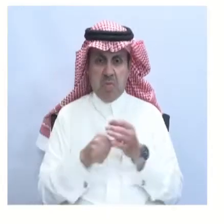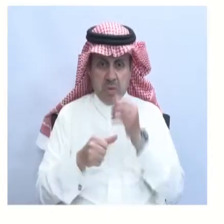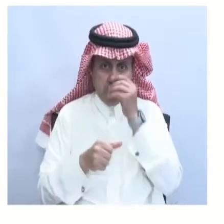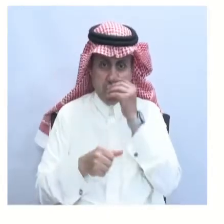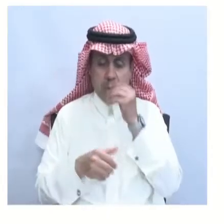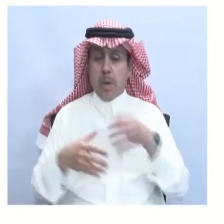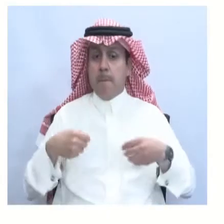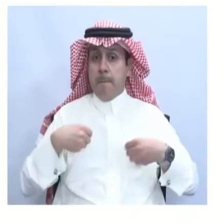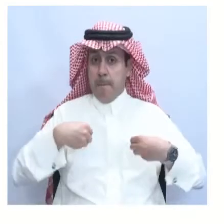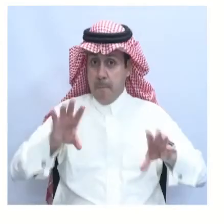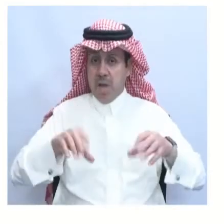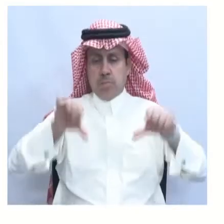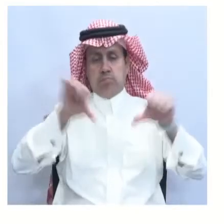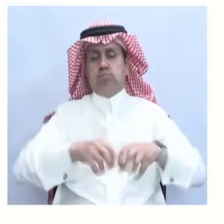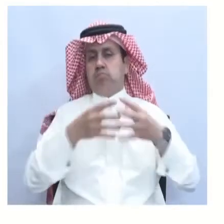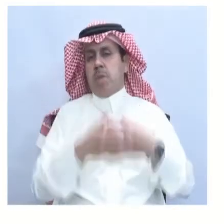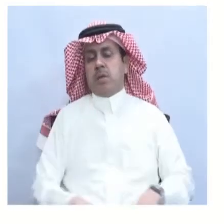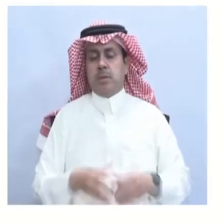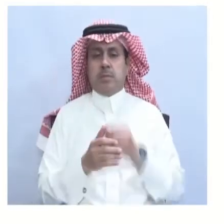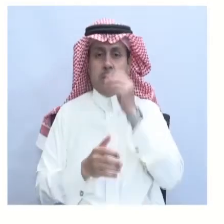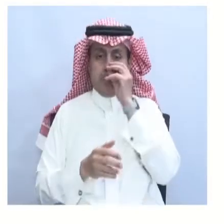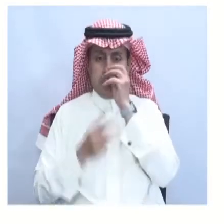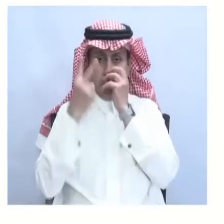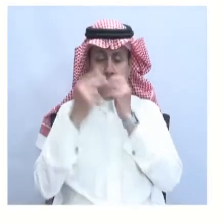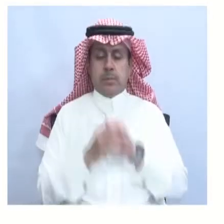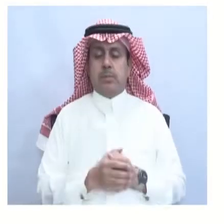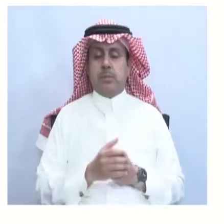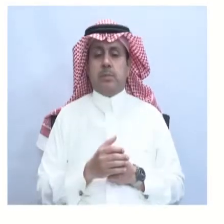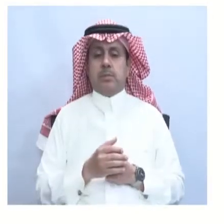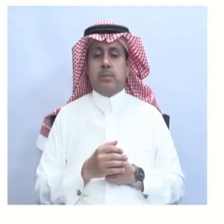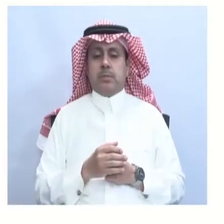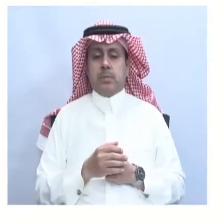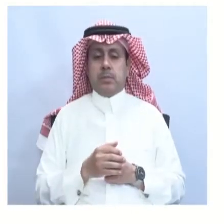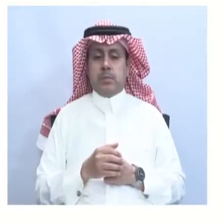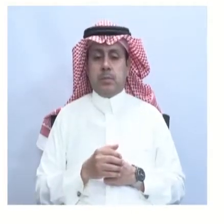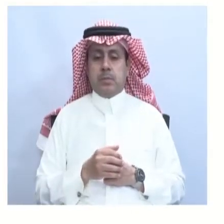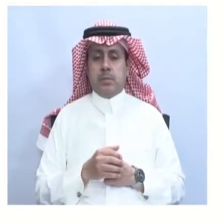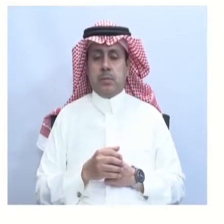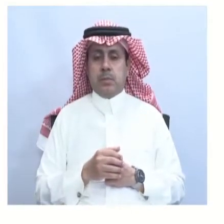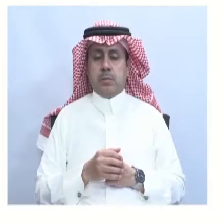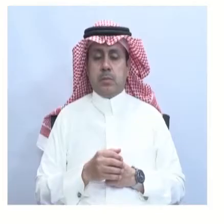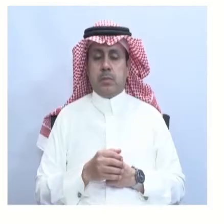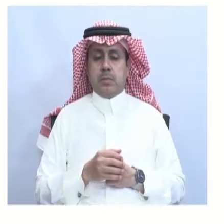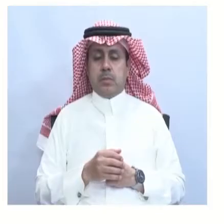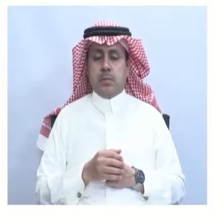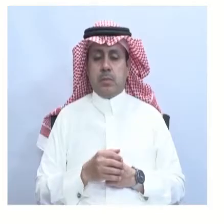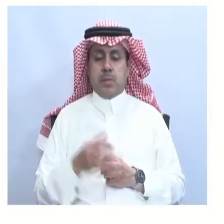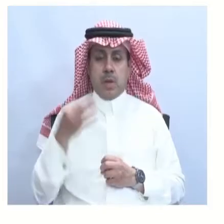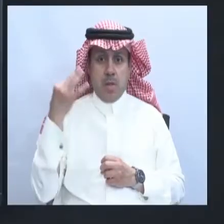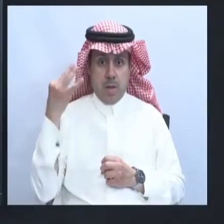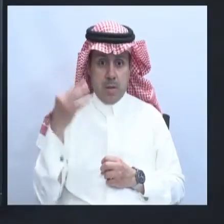فان البيع لا يصح لابد من اجتماع هذه الصفات الثلاث في البائع والمشتري